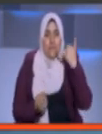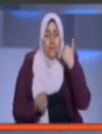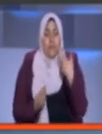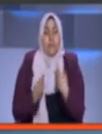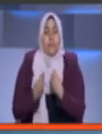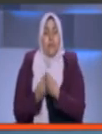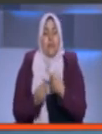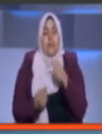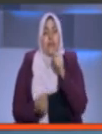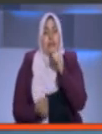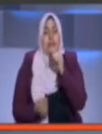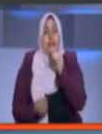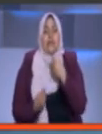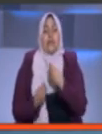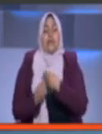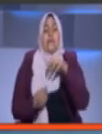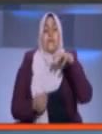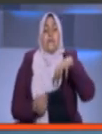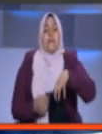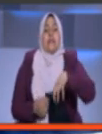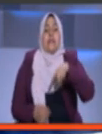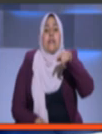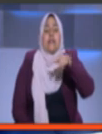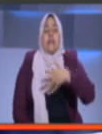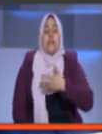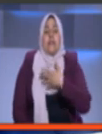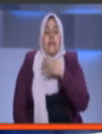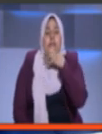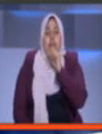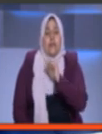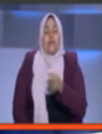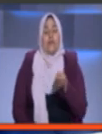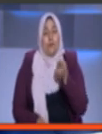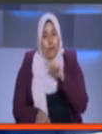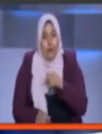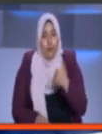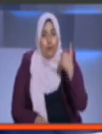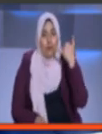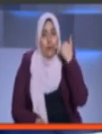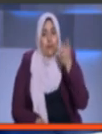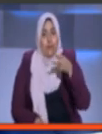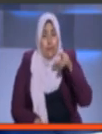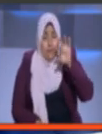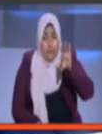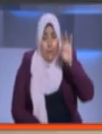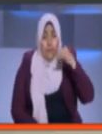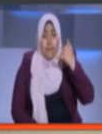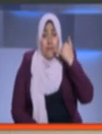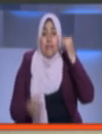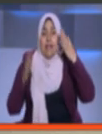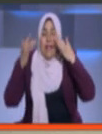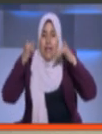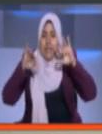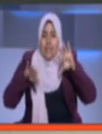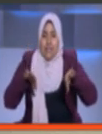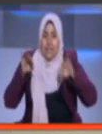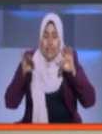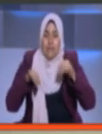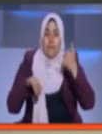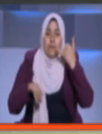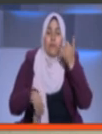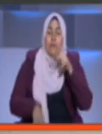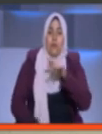خالد شقير من مارسيليا بفرنسا، وأيضا عربي مرزوق من برلين